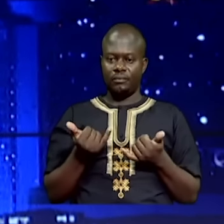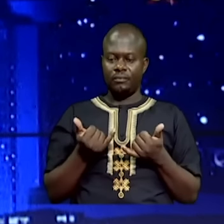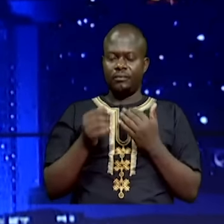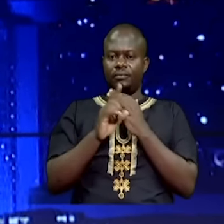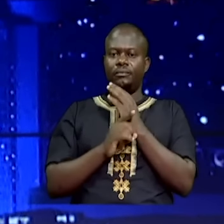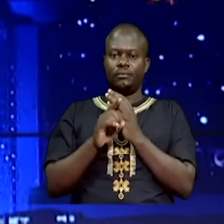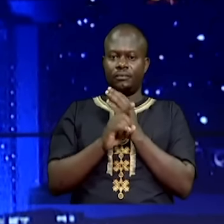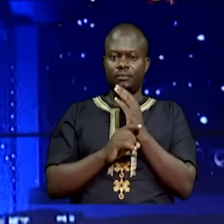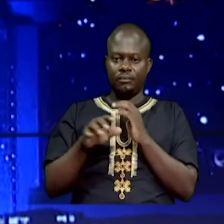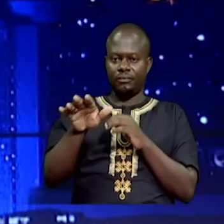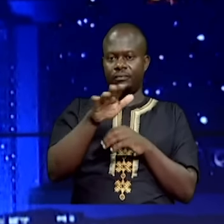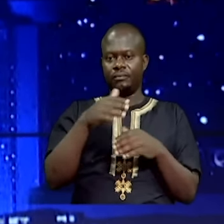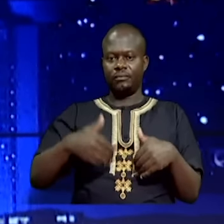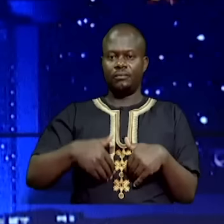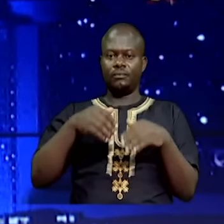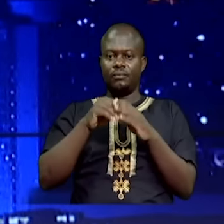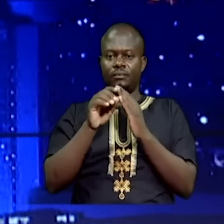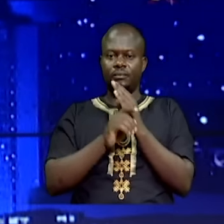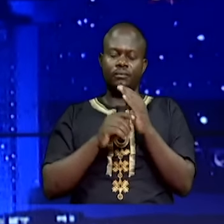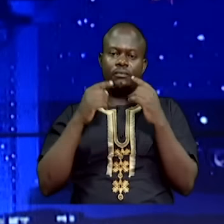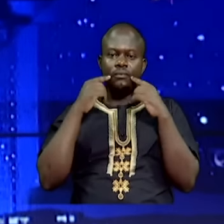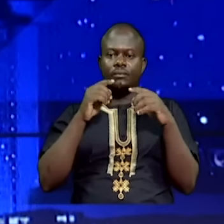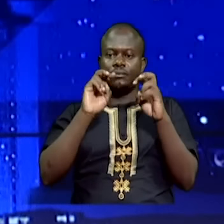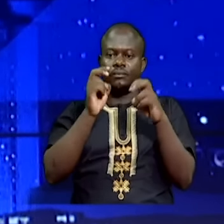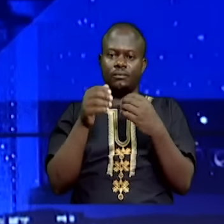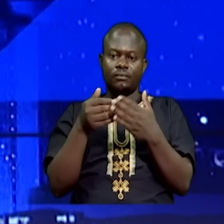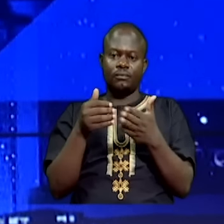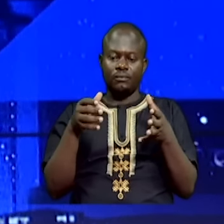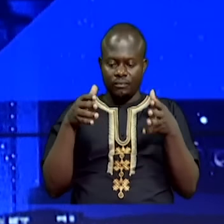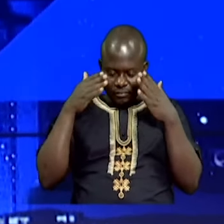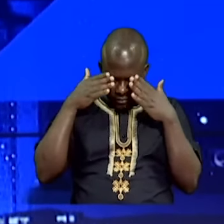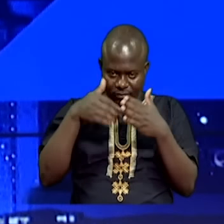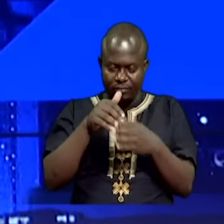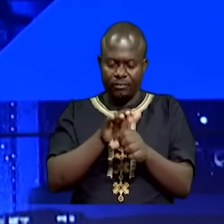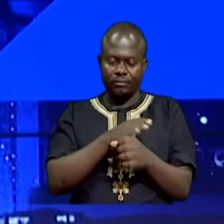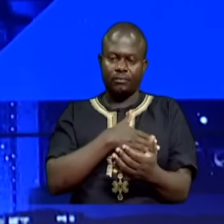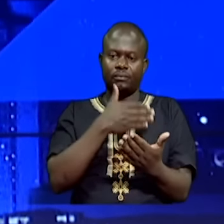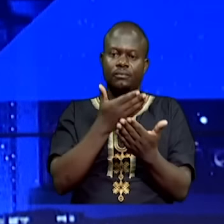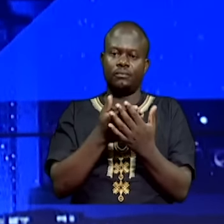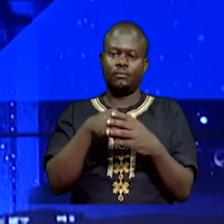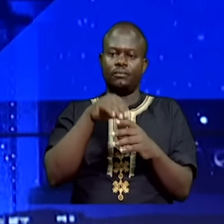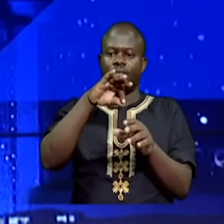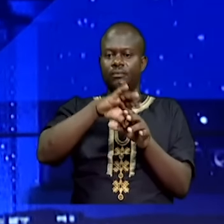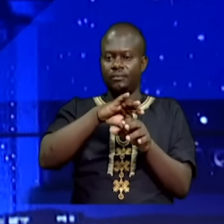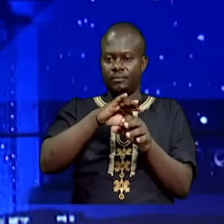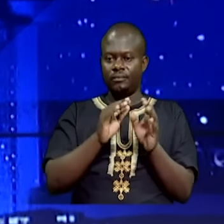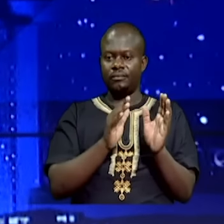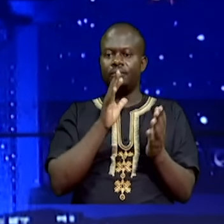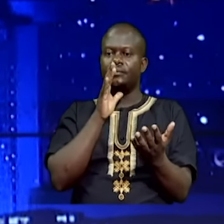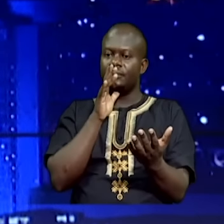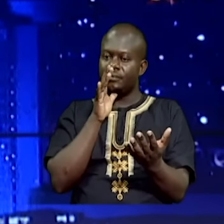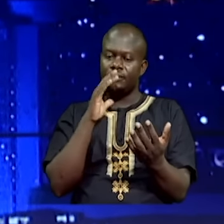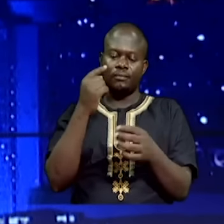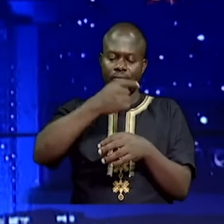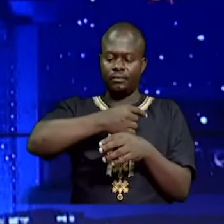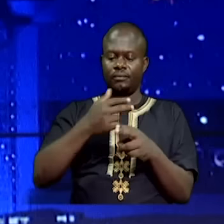karere urubyiruko rwo muri aka karere ruvuga ko rushyize imbere kwitanga mu matora ategerejwe mu